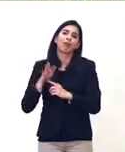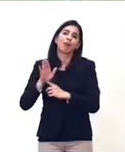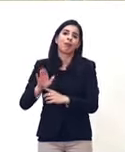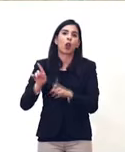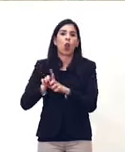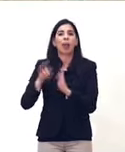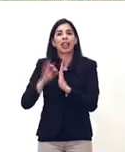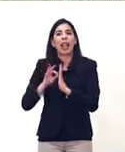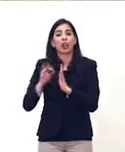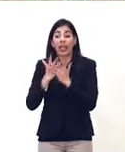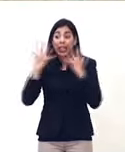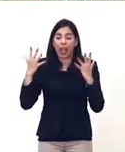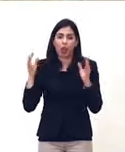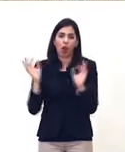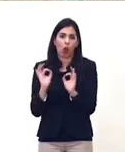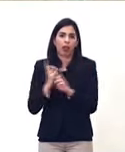stabilizzazione